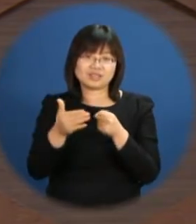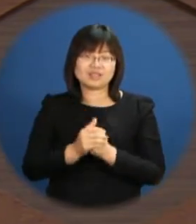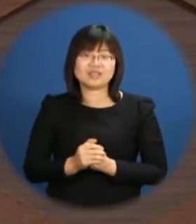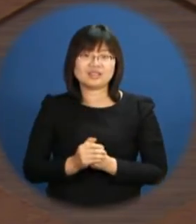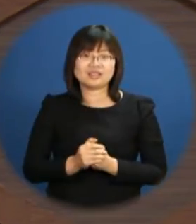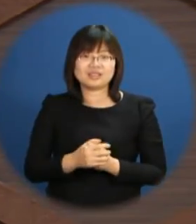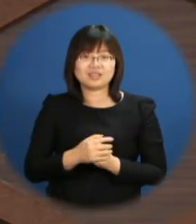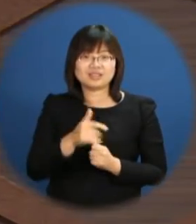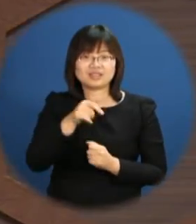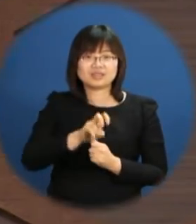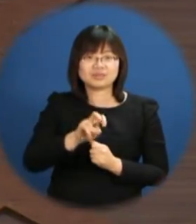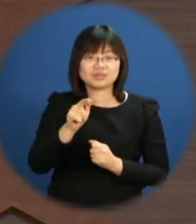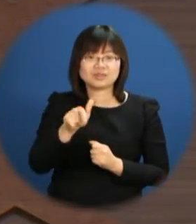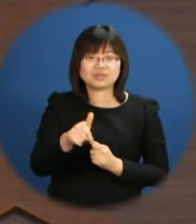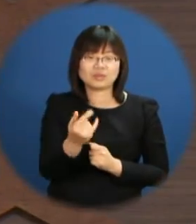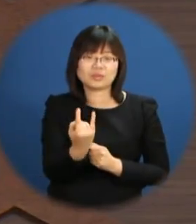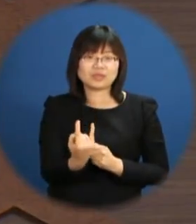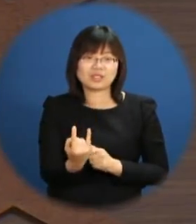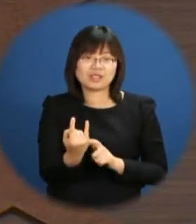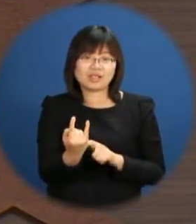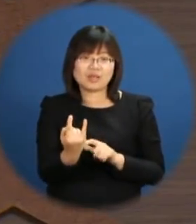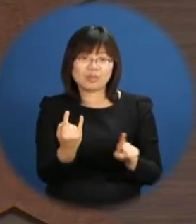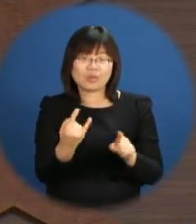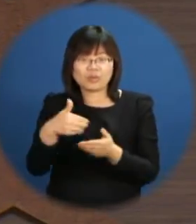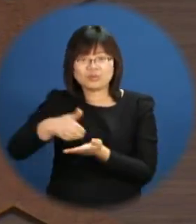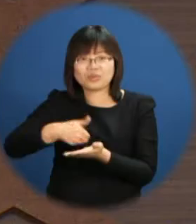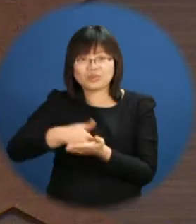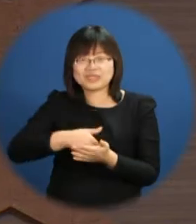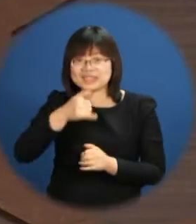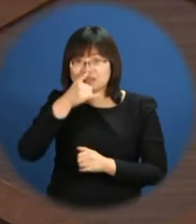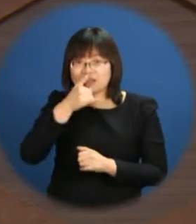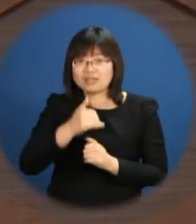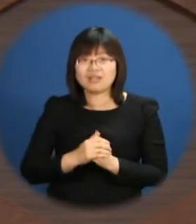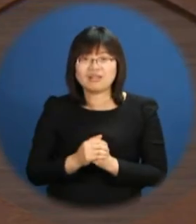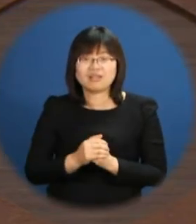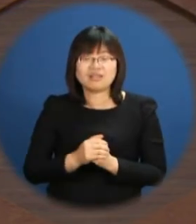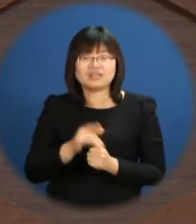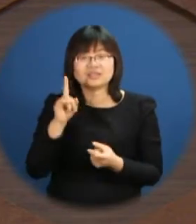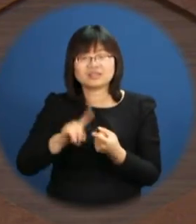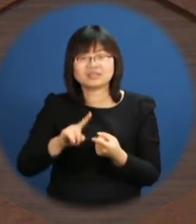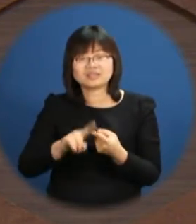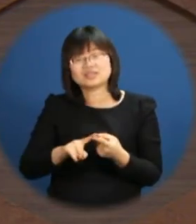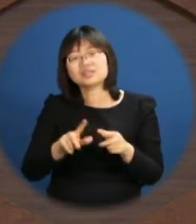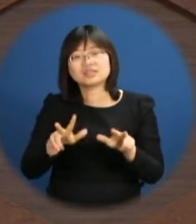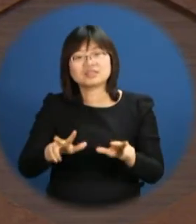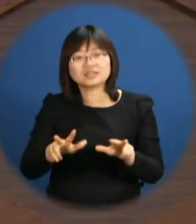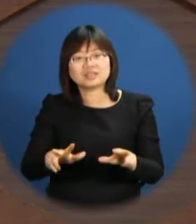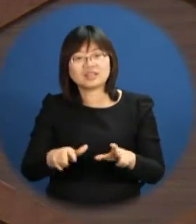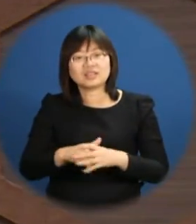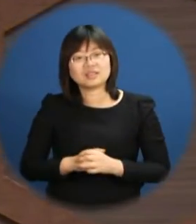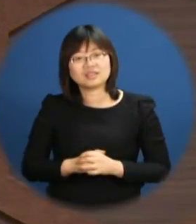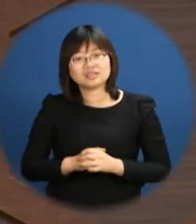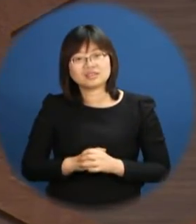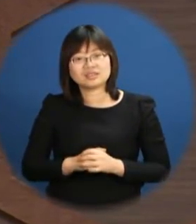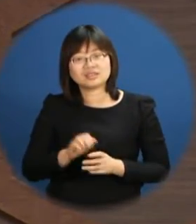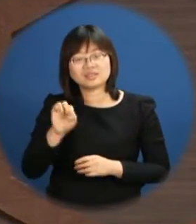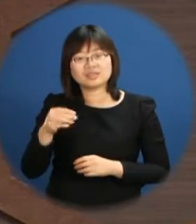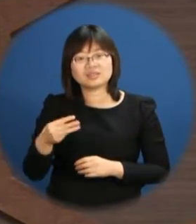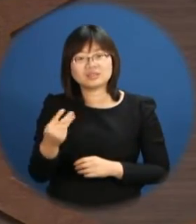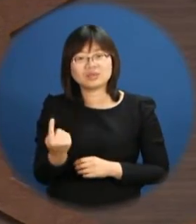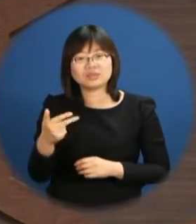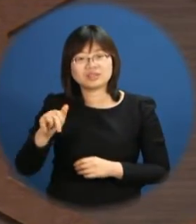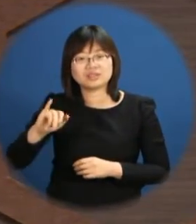2 금속 회에 그 칼 씨라고 한 거 녹 쓴거 그것이 이제 플로 지 스톤을